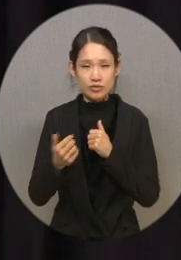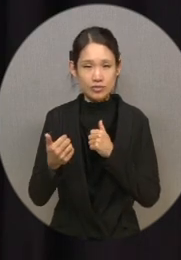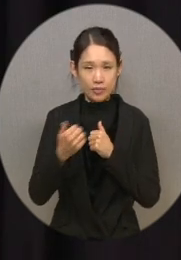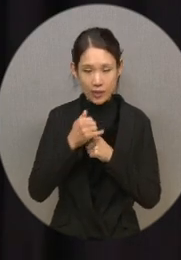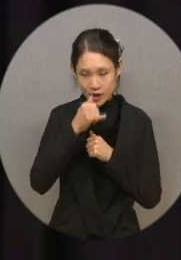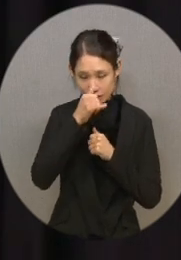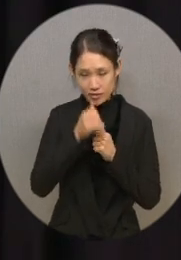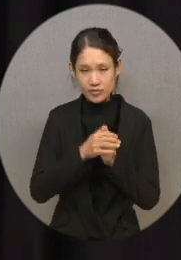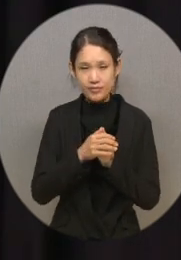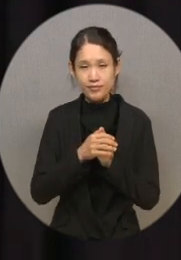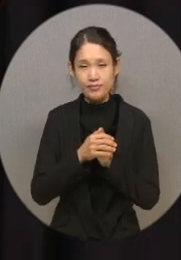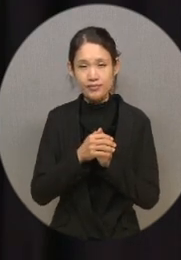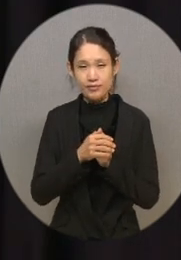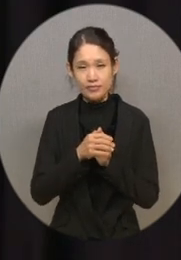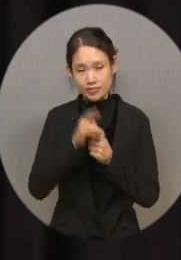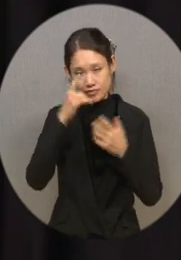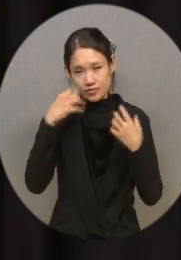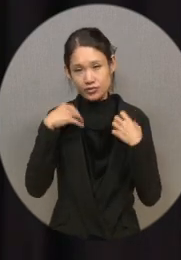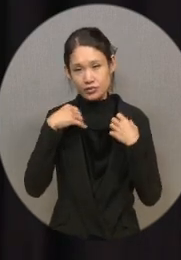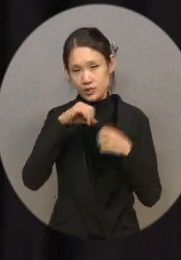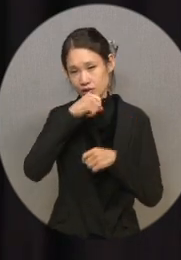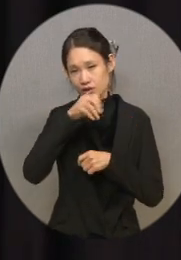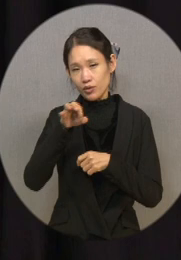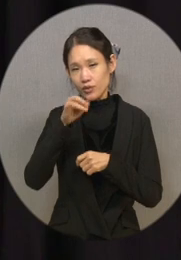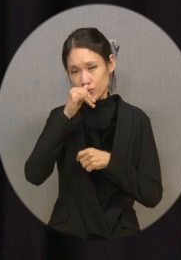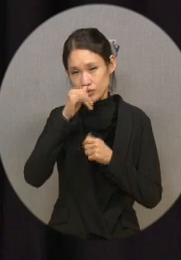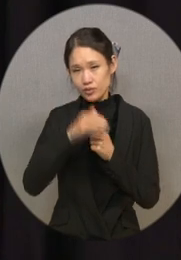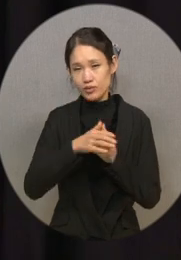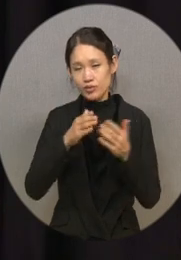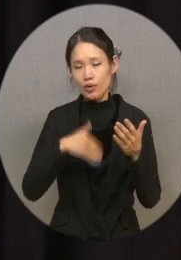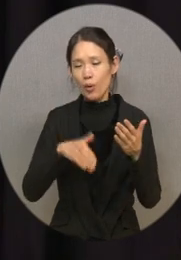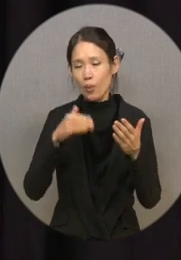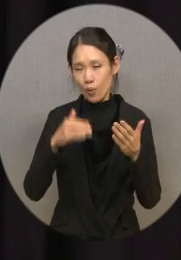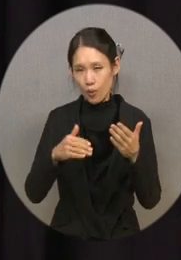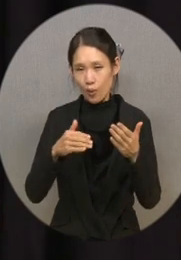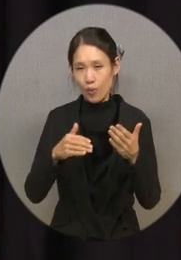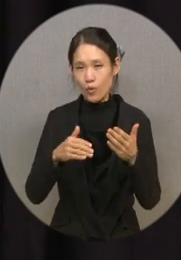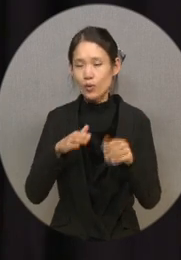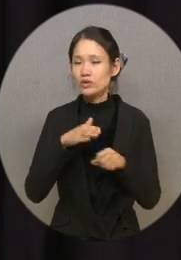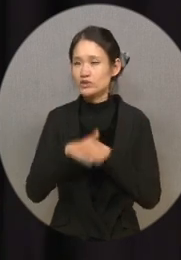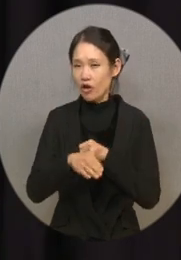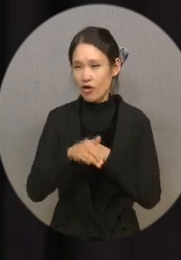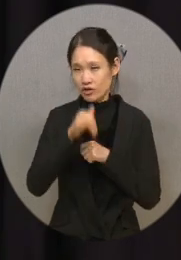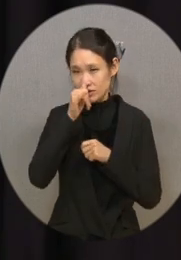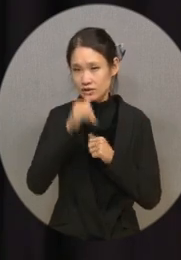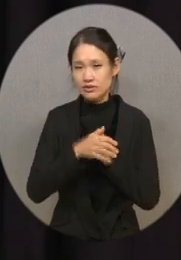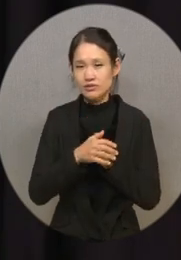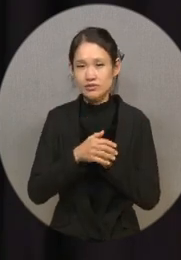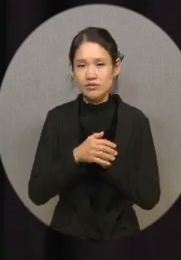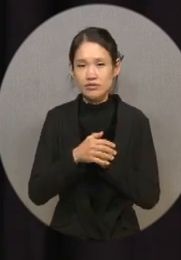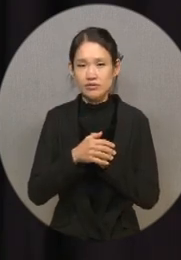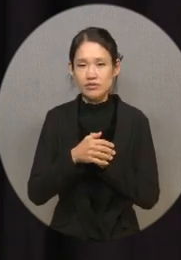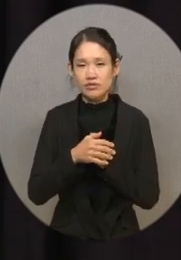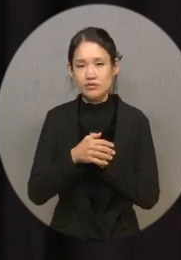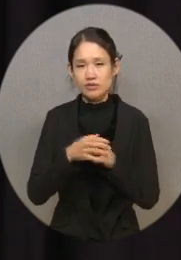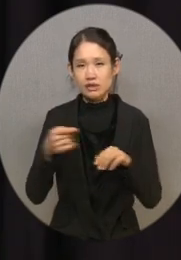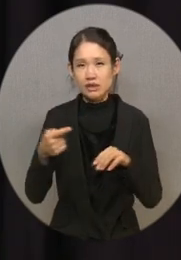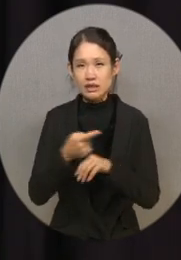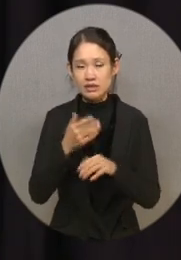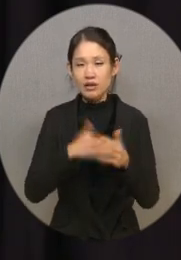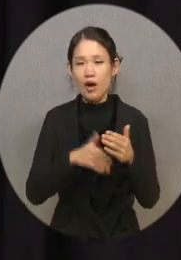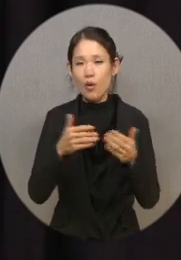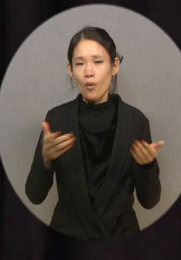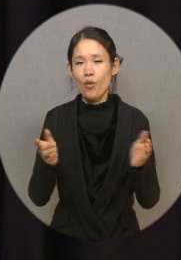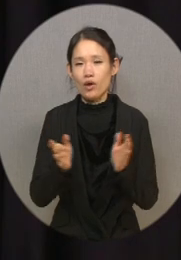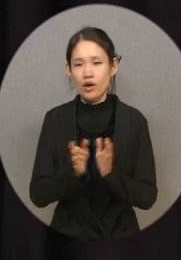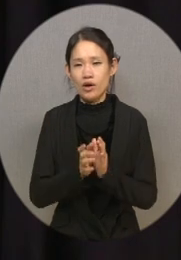거고요. 그렇지. 그다음에 정부 재원도 있으니까는 공공 성격을 띠는 거죠. 그러니까는 기타